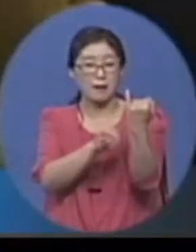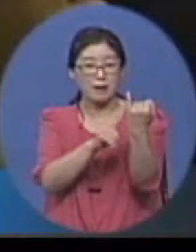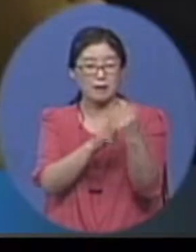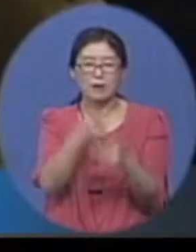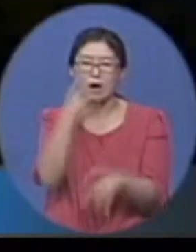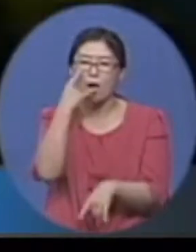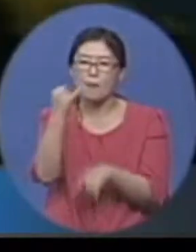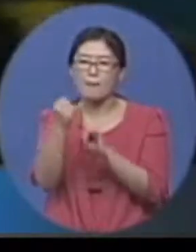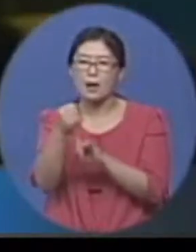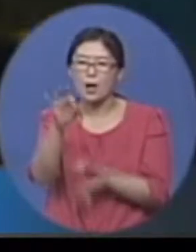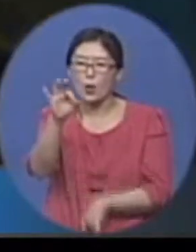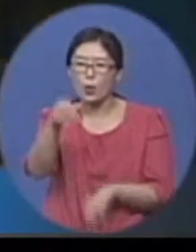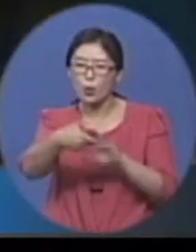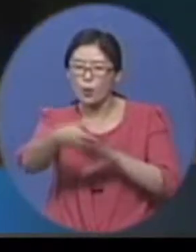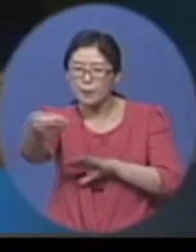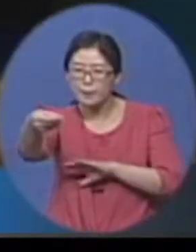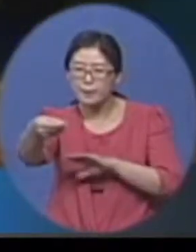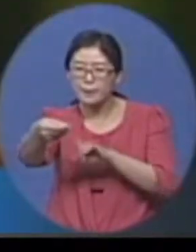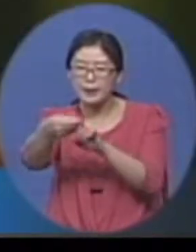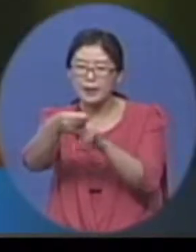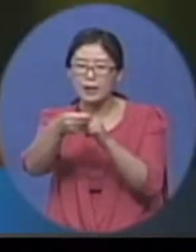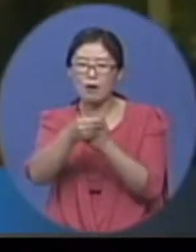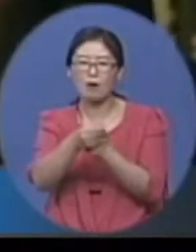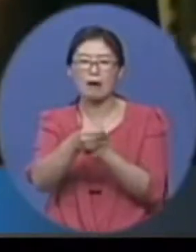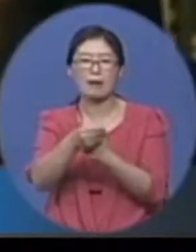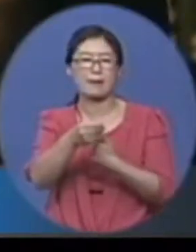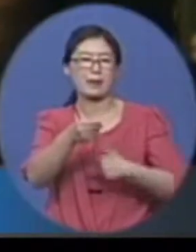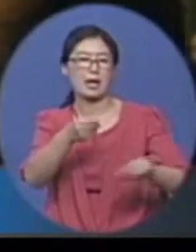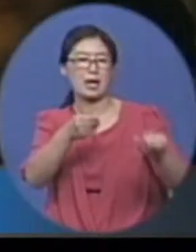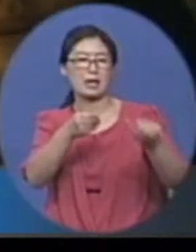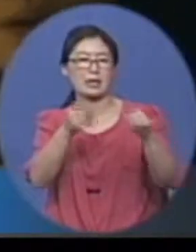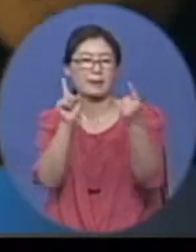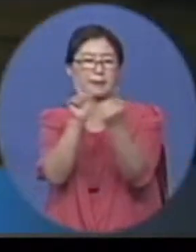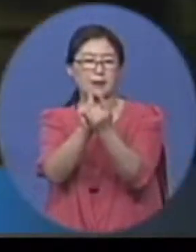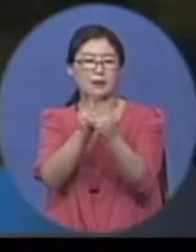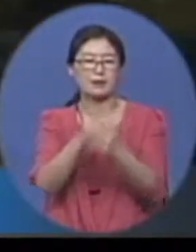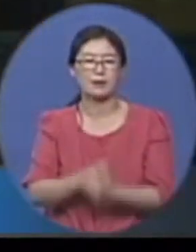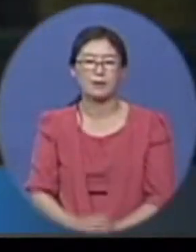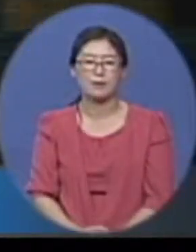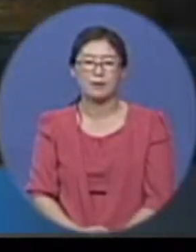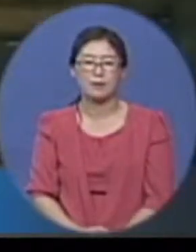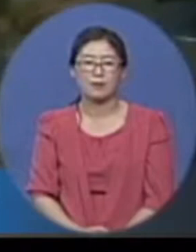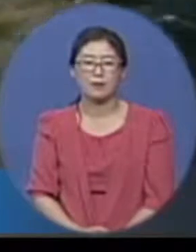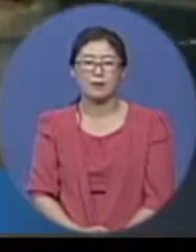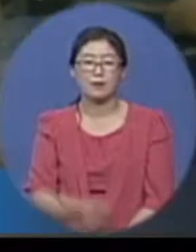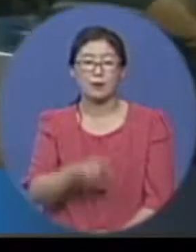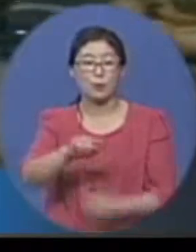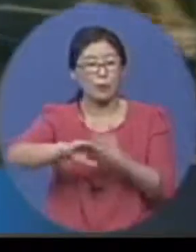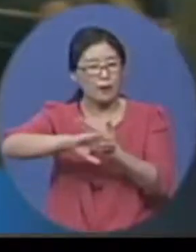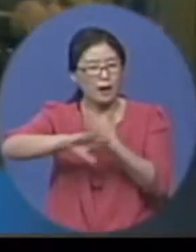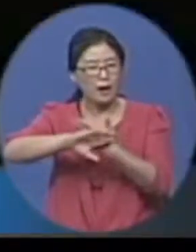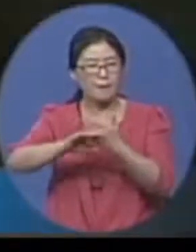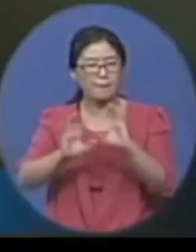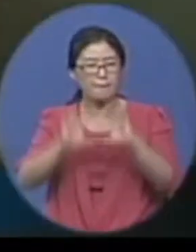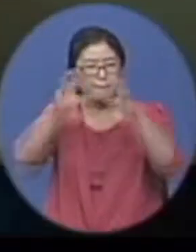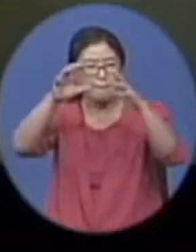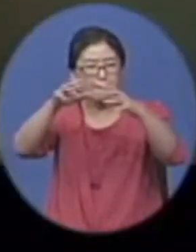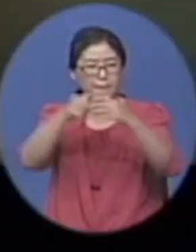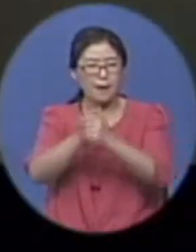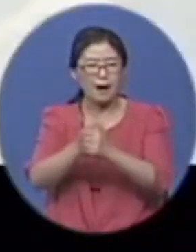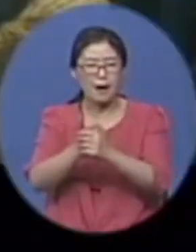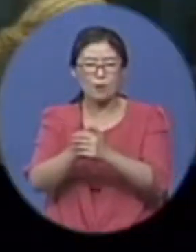돈을 빌려간 악성 채무자의 아들 석현을 만나고 처음으로 차이나타운이 아닌 또 다른 세상이